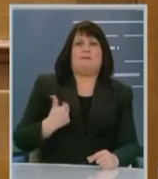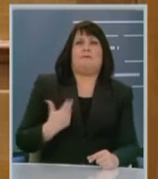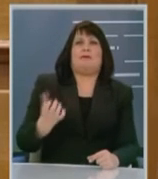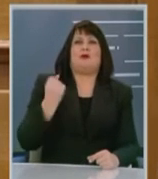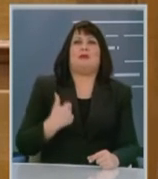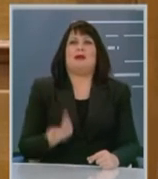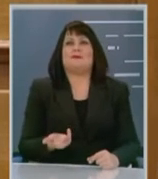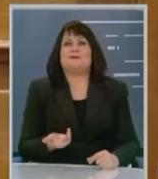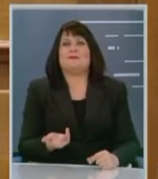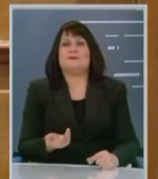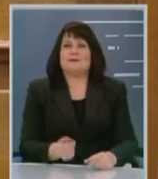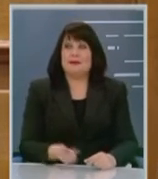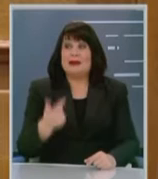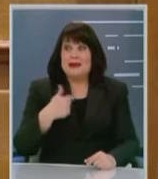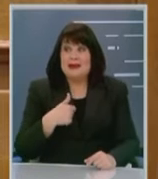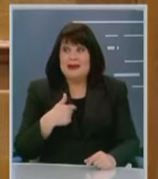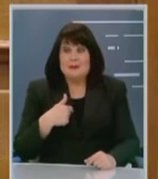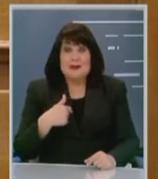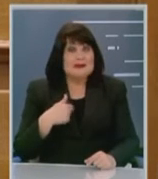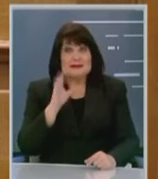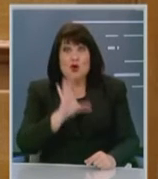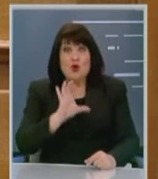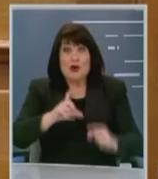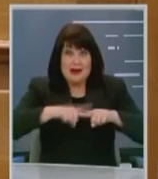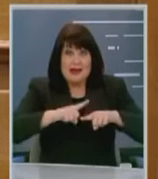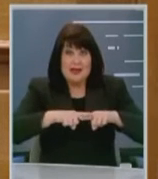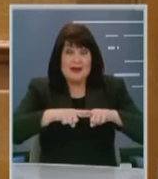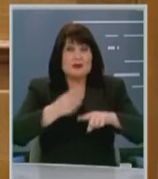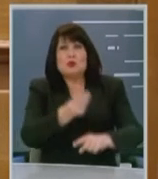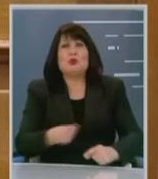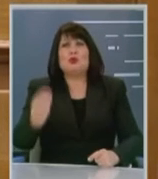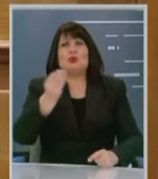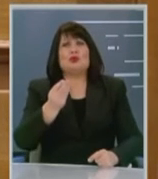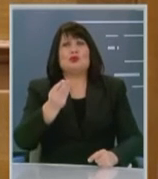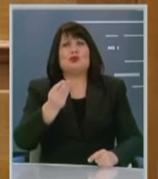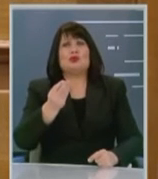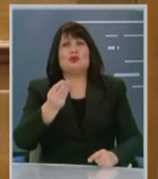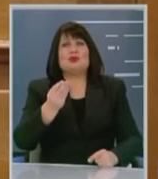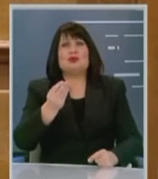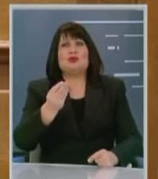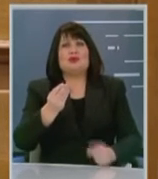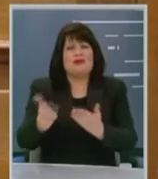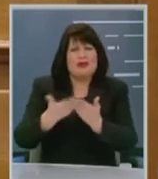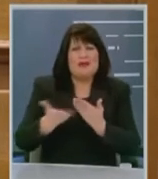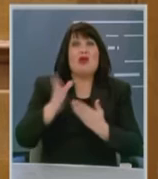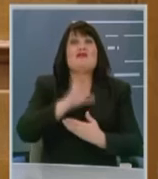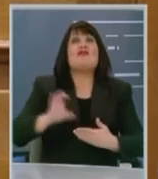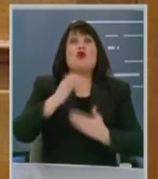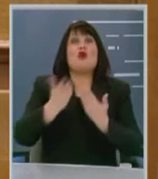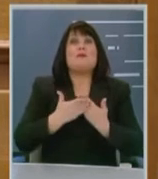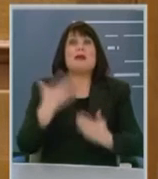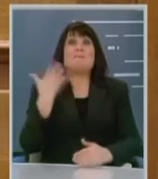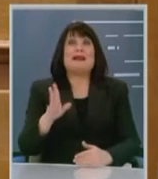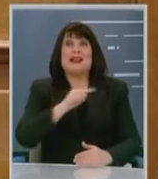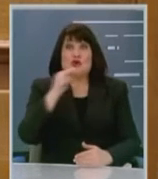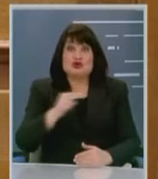Είμαστε, αγαπητοί συνάδελφοι, από τις χώρες με την υψηλότερη αναεκτάριο κοινοτική ενίσχυση, 500 ευρώ